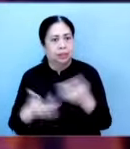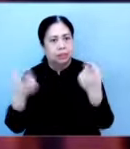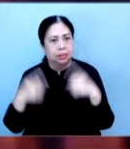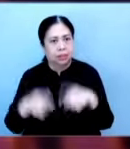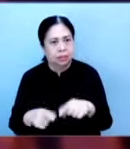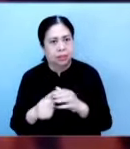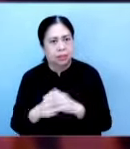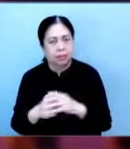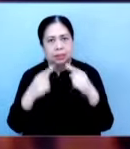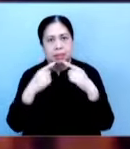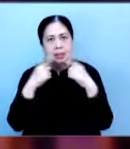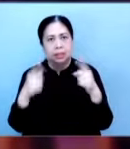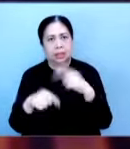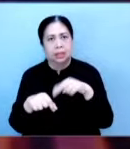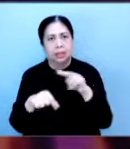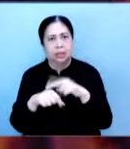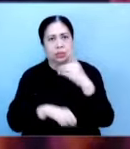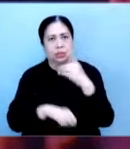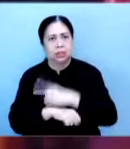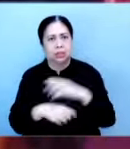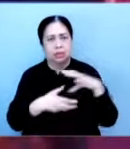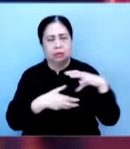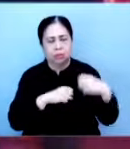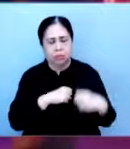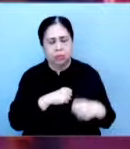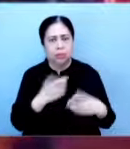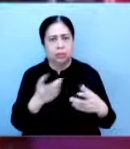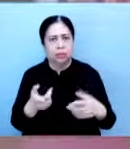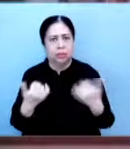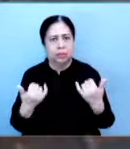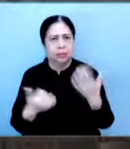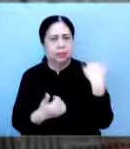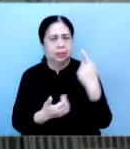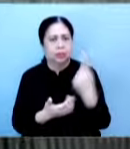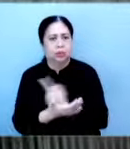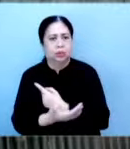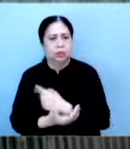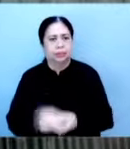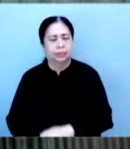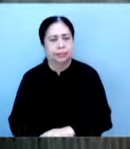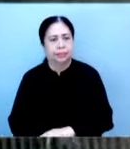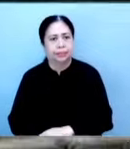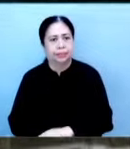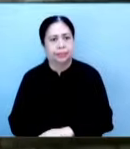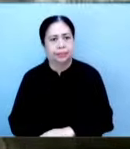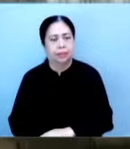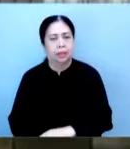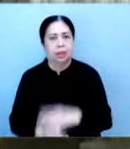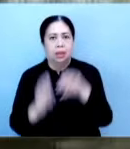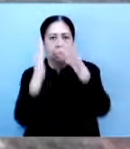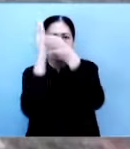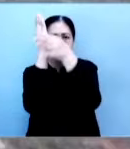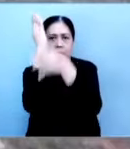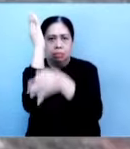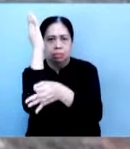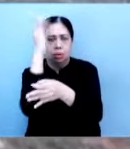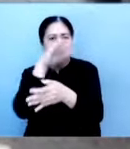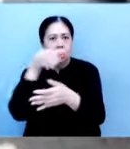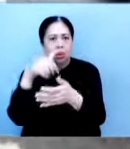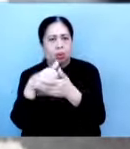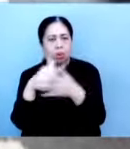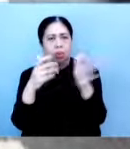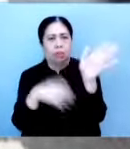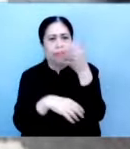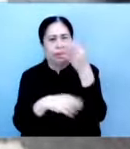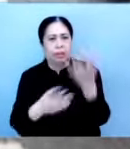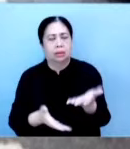nagdeklara ng national day of morning ang Russian government nitong linggo inilagay sa half mask ang lahat ng bandila habang nag-alay